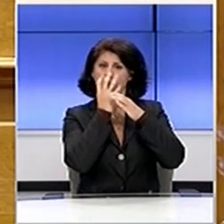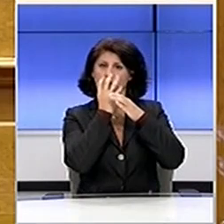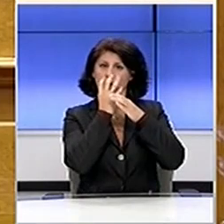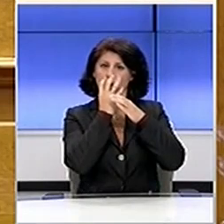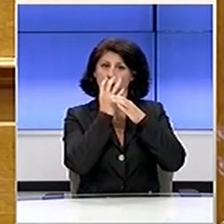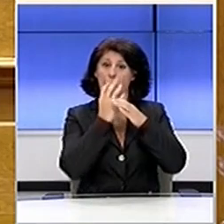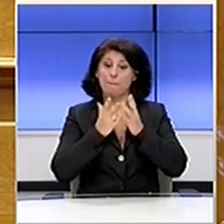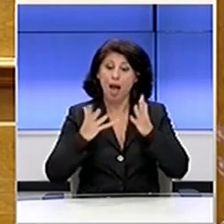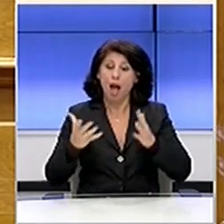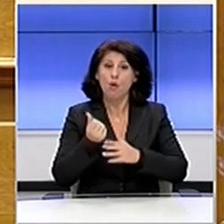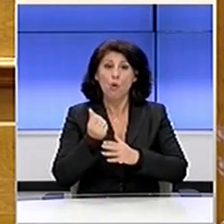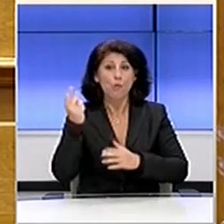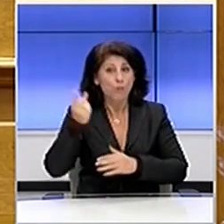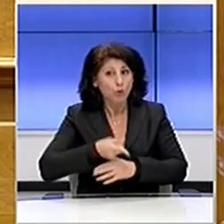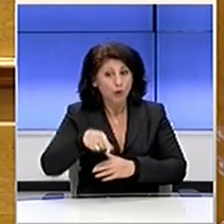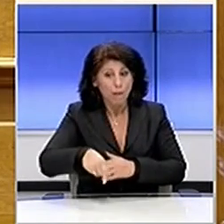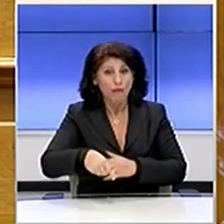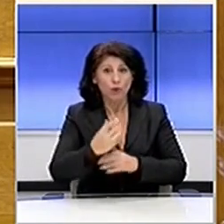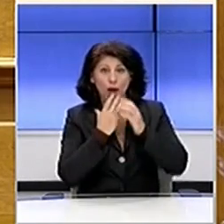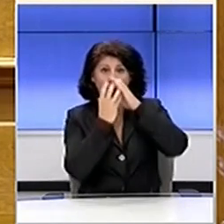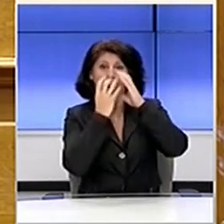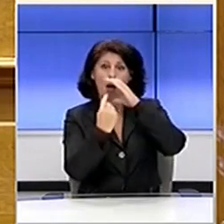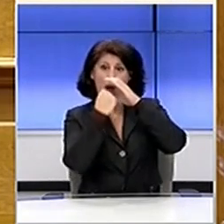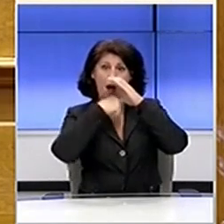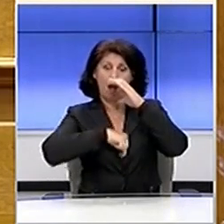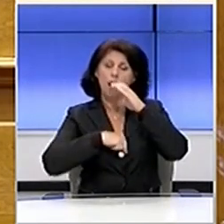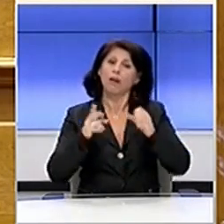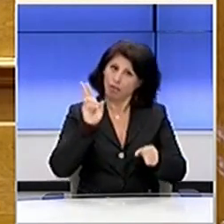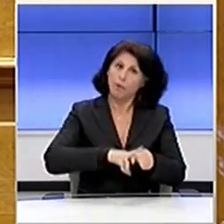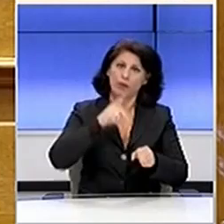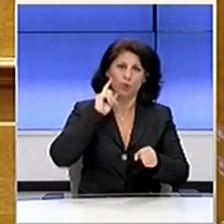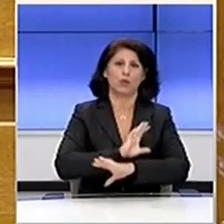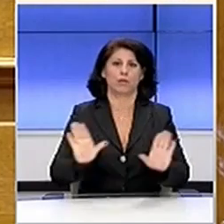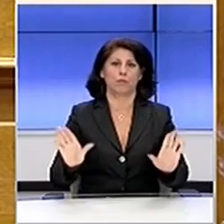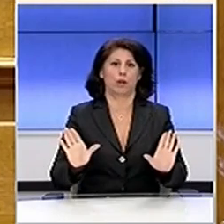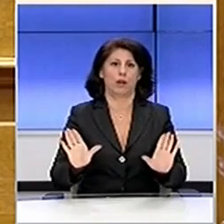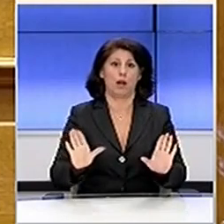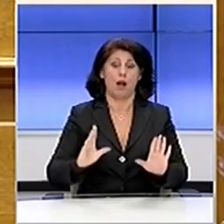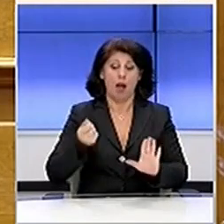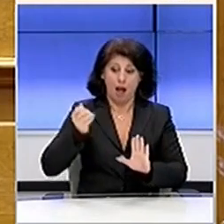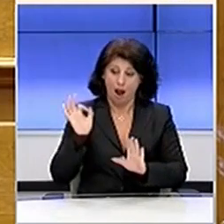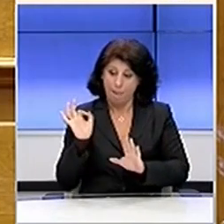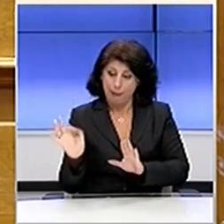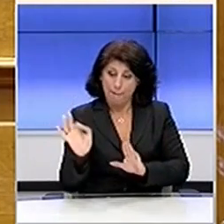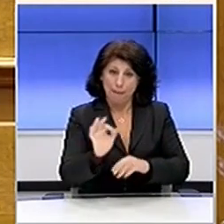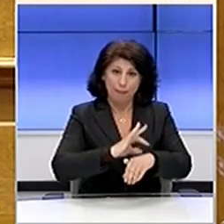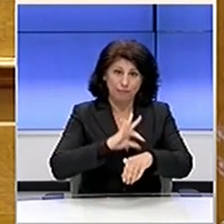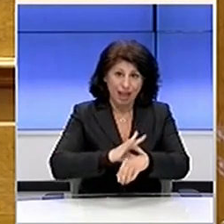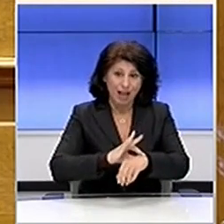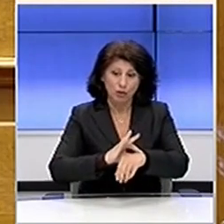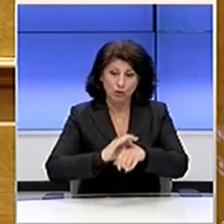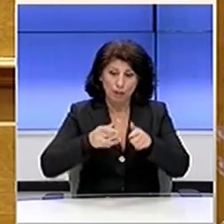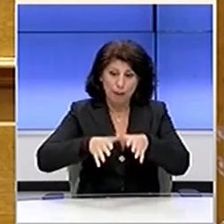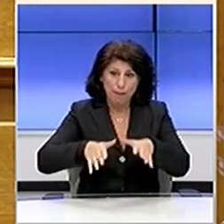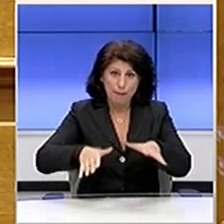ποσοστό, θα καταλήξουν. Όσο απλώνεται η μετάδοση του κορονοϊού, τόσο περισσότεροι θα νοσούν,